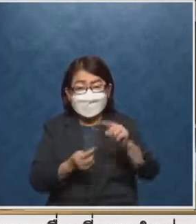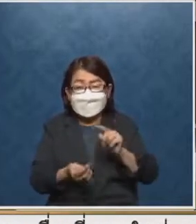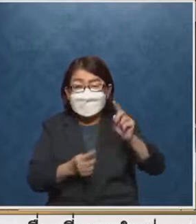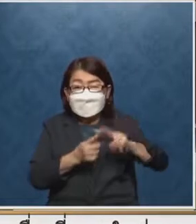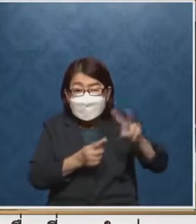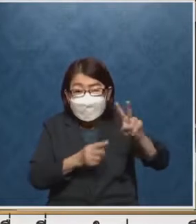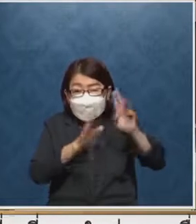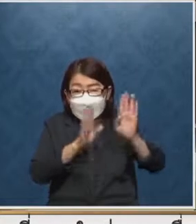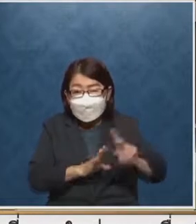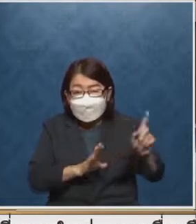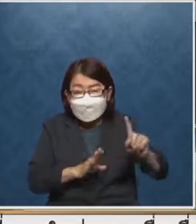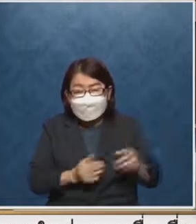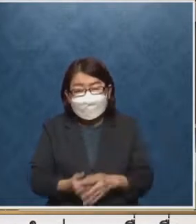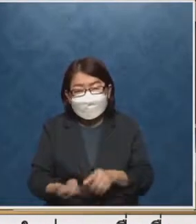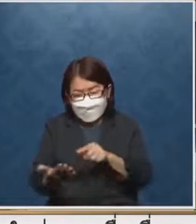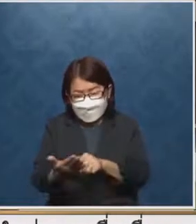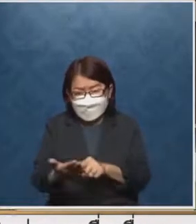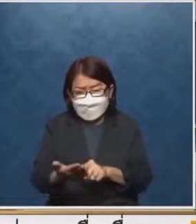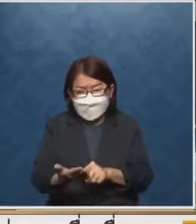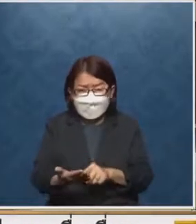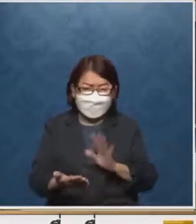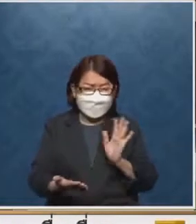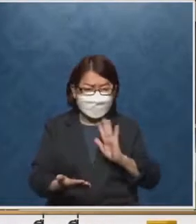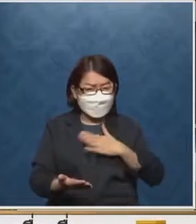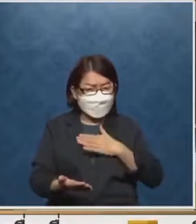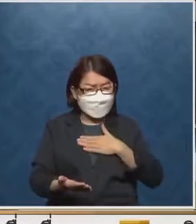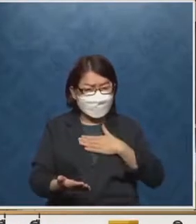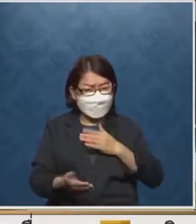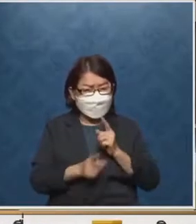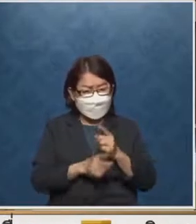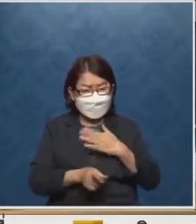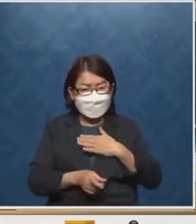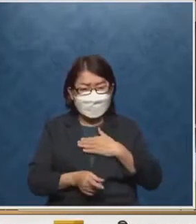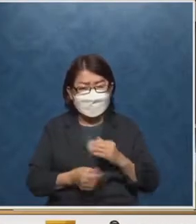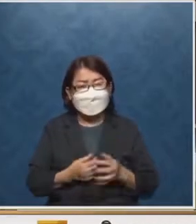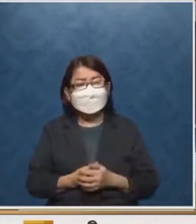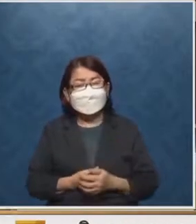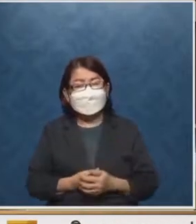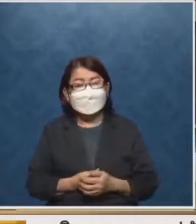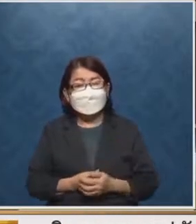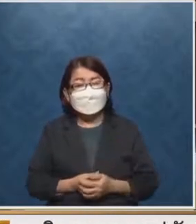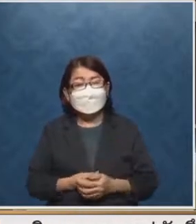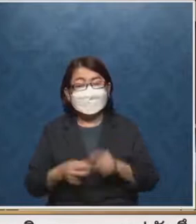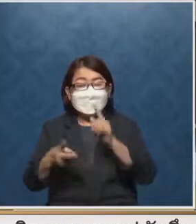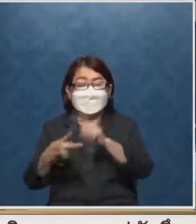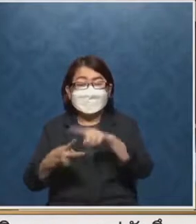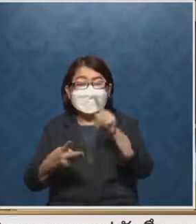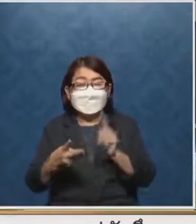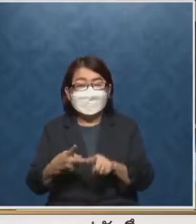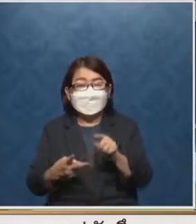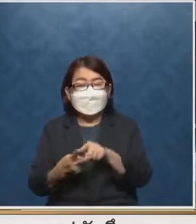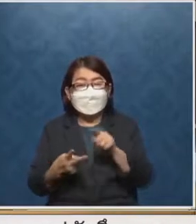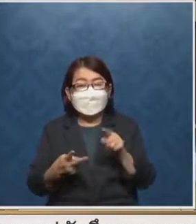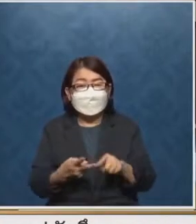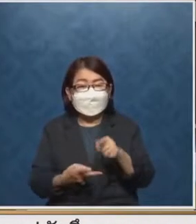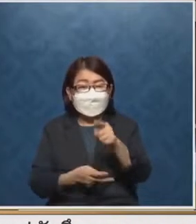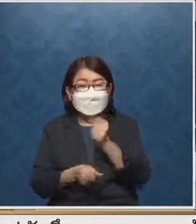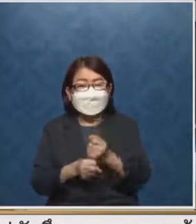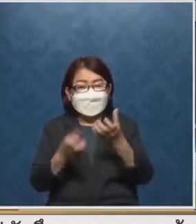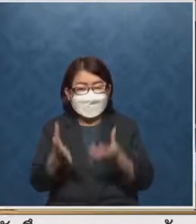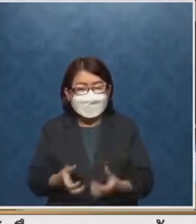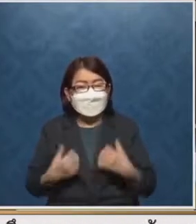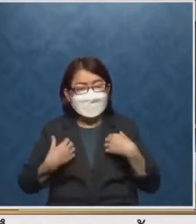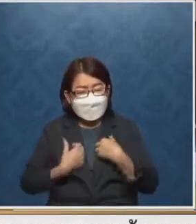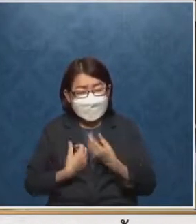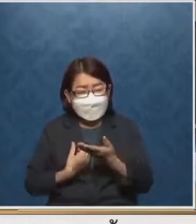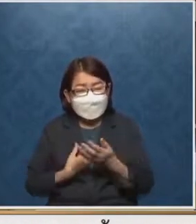องเชื่อสิ่งที่ตัวเองอยากเชื่อท่านเจอสองอันนี้ผมว่าท่านก็เหนื่อยแล้วบ